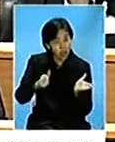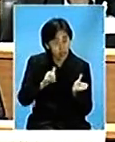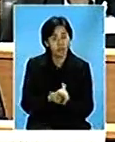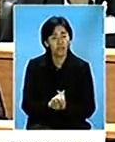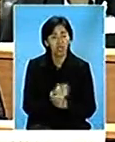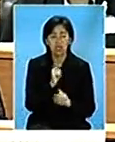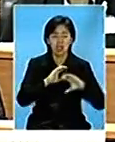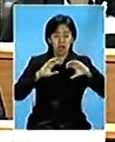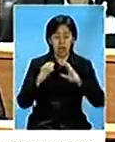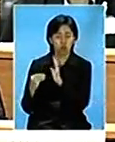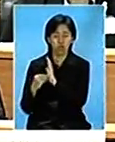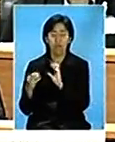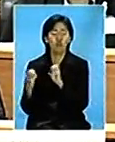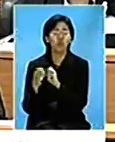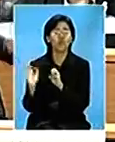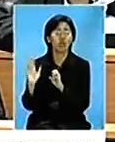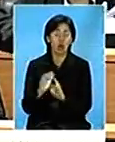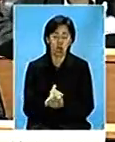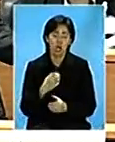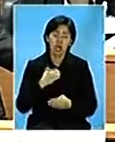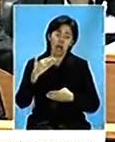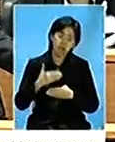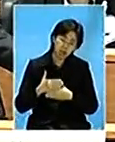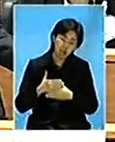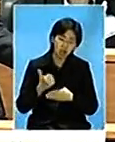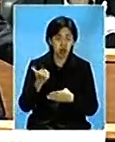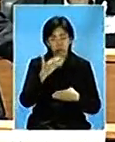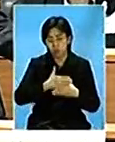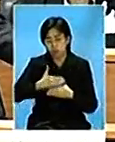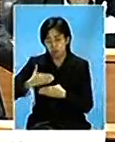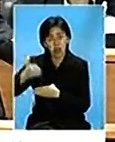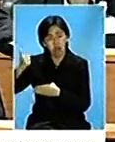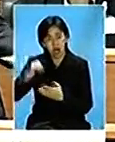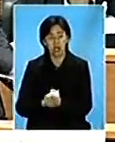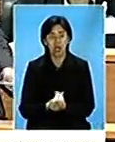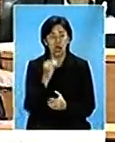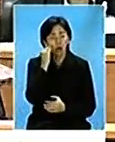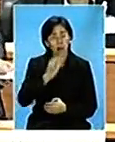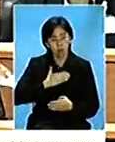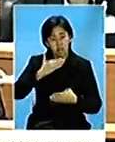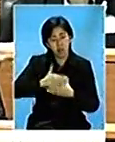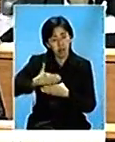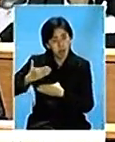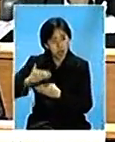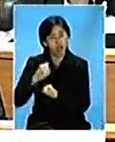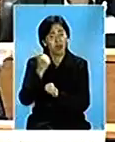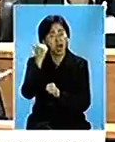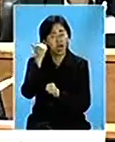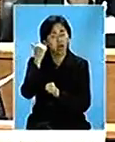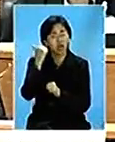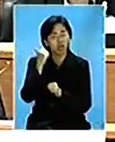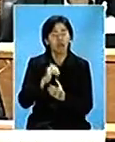ทพมหานครก็ได้นะครับท่านอยากจะปิดประตูระบายน้ำทั้งหมดเขตคลองสามวาบ้านผมก็ปิดประตูระบายน้ำท่านก็สามารถทำได้ในฝั่ง